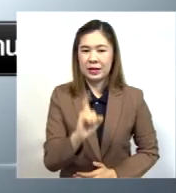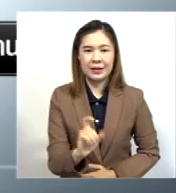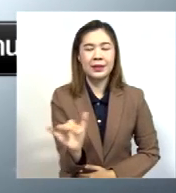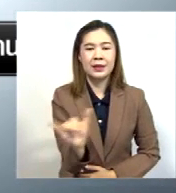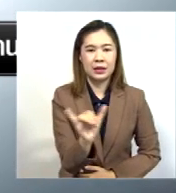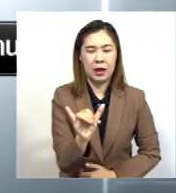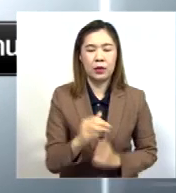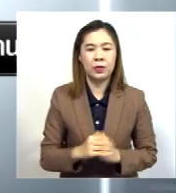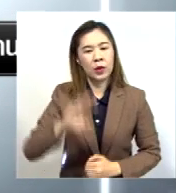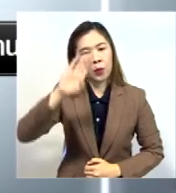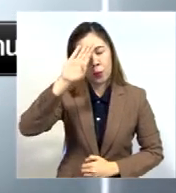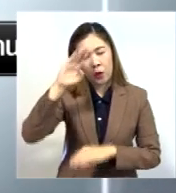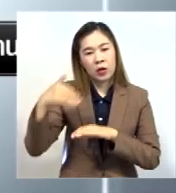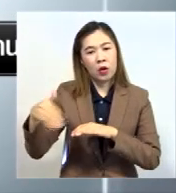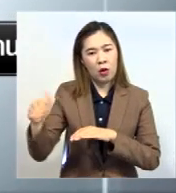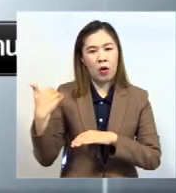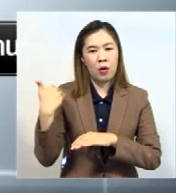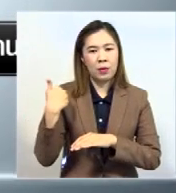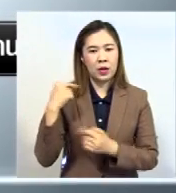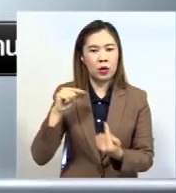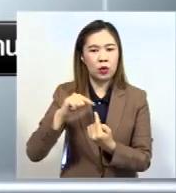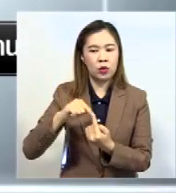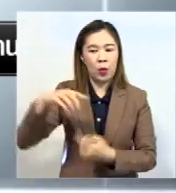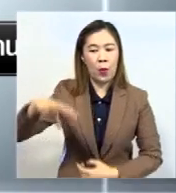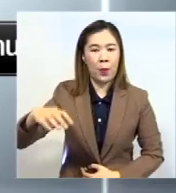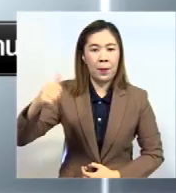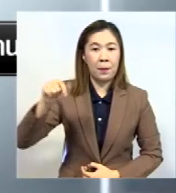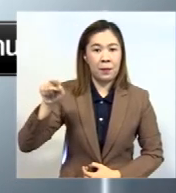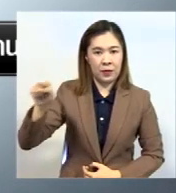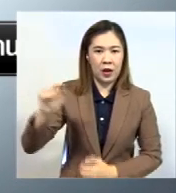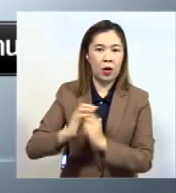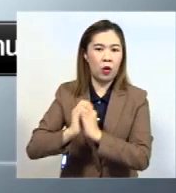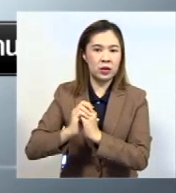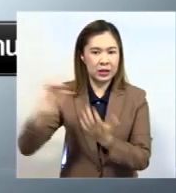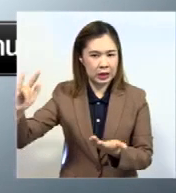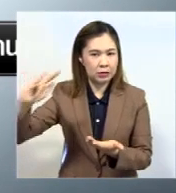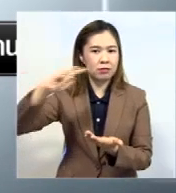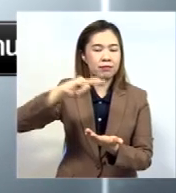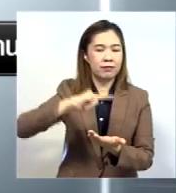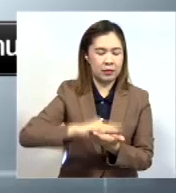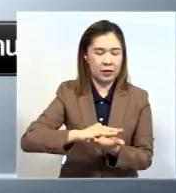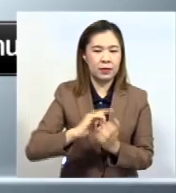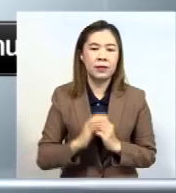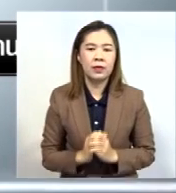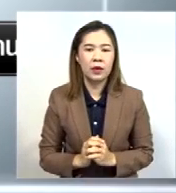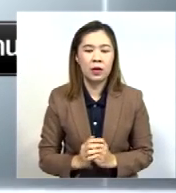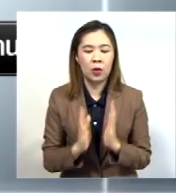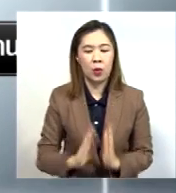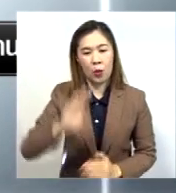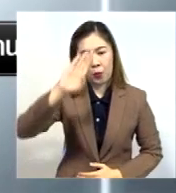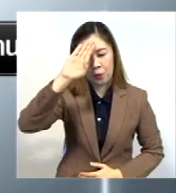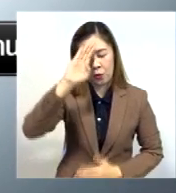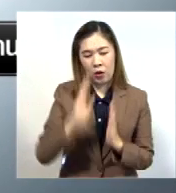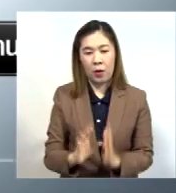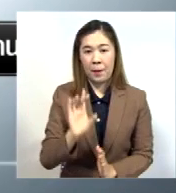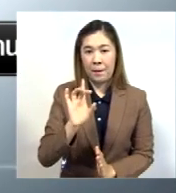ตโดยผู้ป่วยในต่างประเทศส่วนใหญ่เดินทางมาจากเมืองอู่ฮั่นซึ่งเป็นต้นต่อของการระบาดแต่ก็พบว่ามีผู้ป่วย8